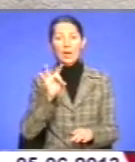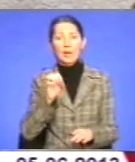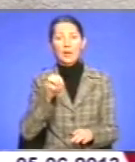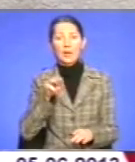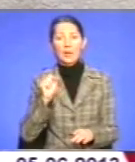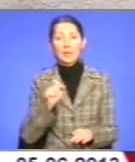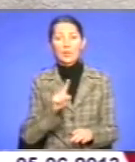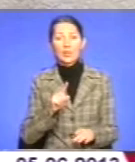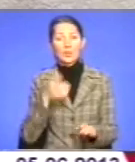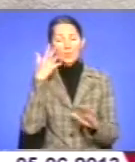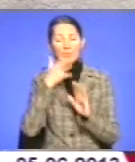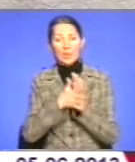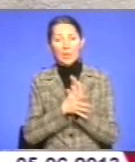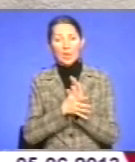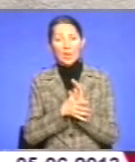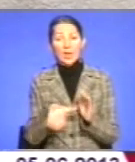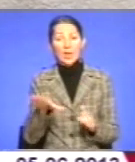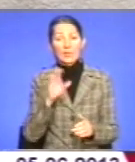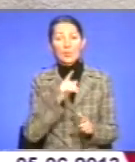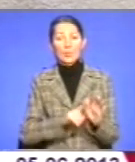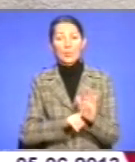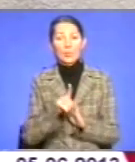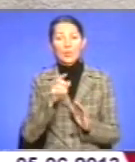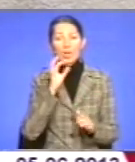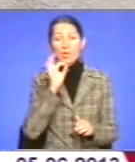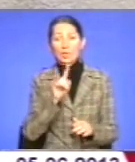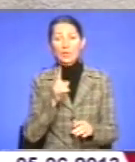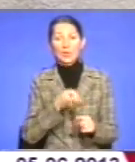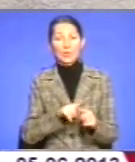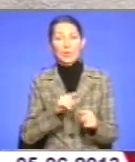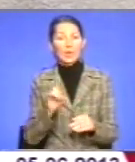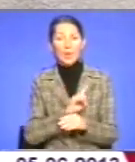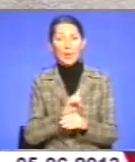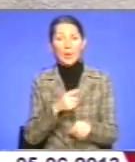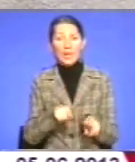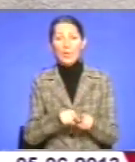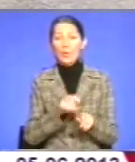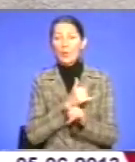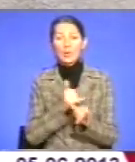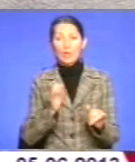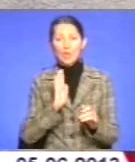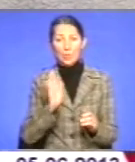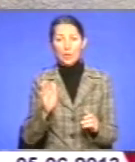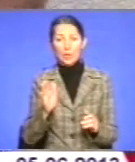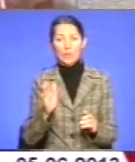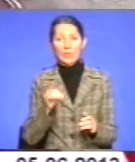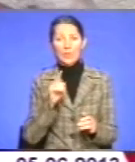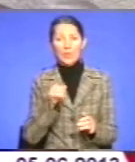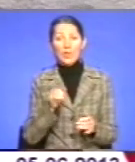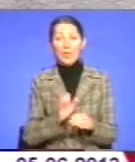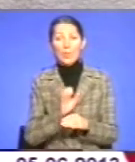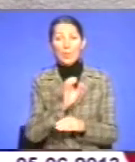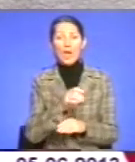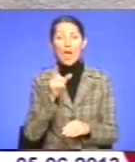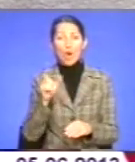не вклалося в голові. І всі почали казати, що то провокація. Такого не може бути. І він посилає людину